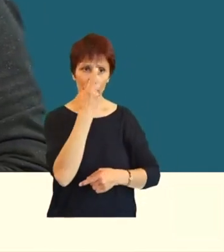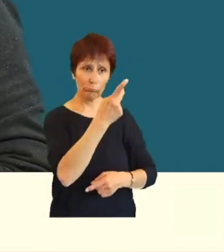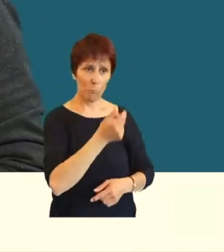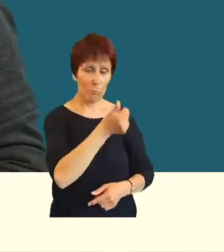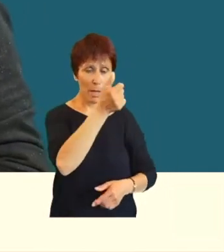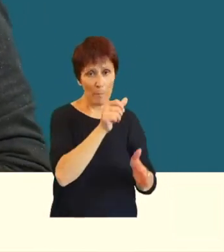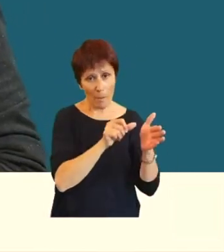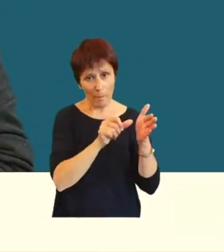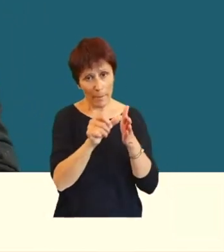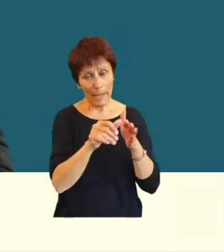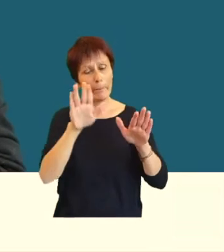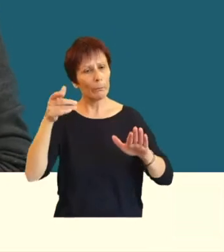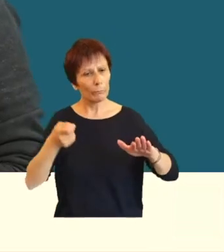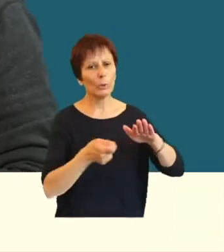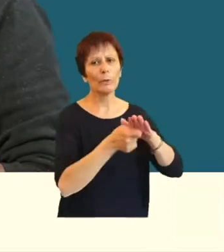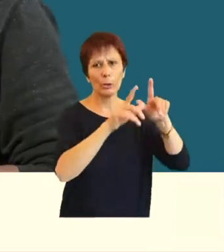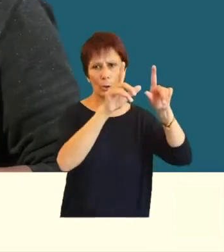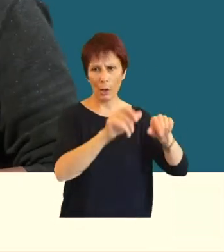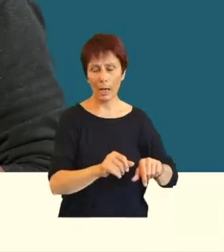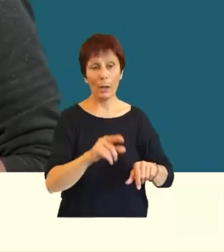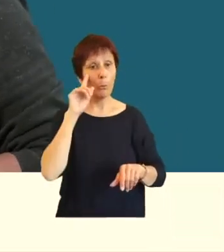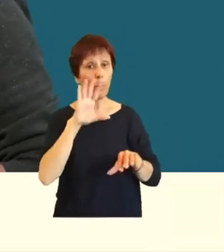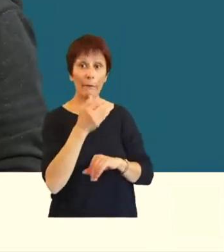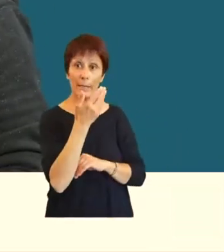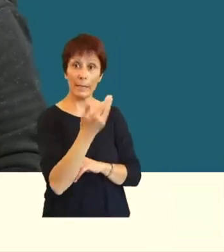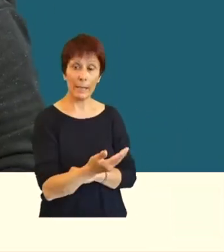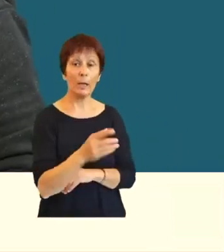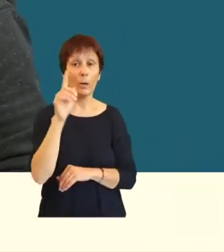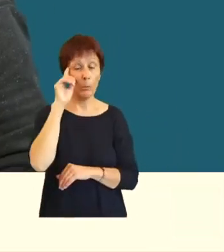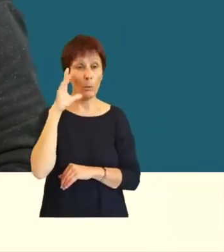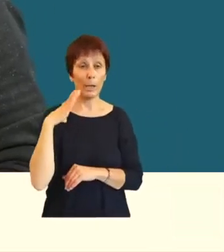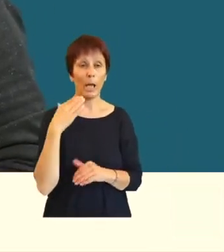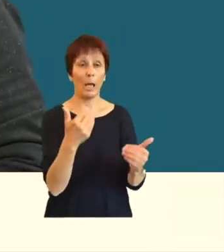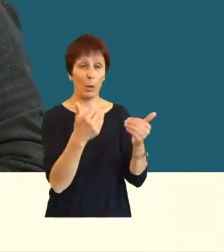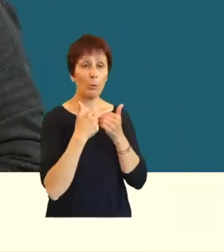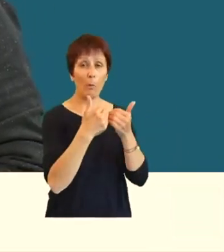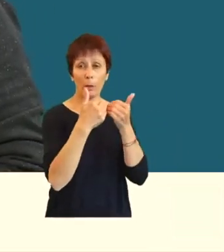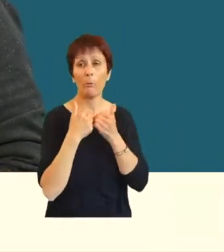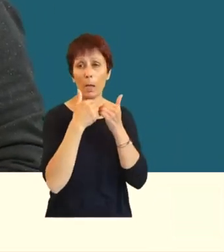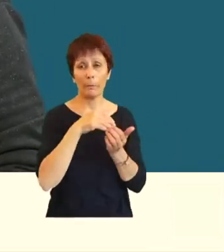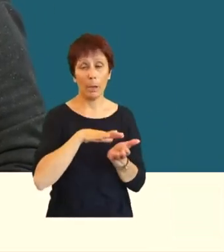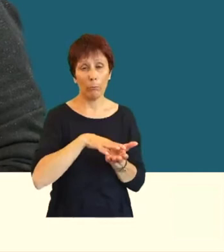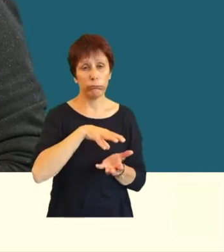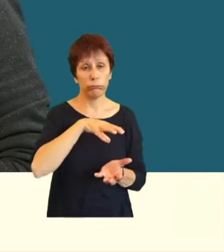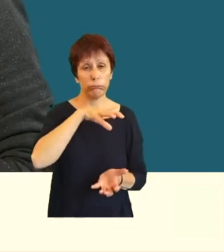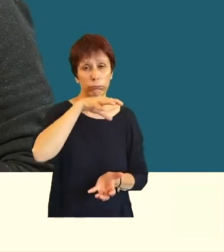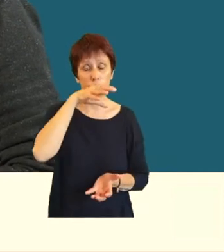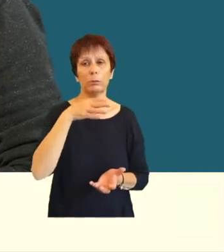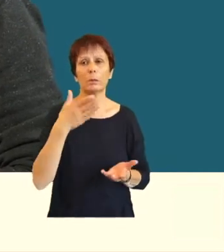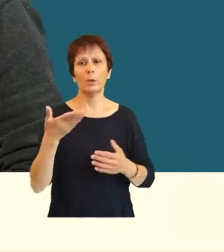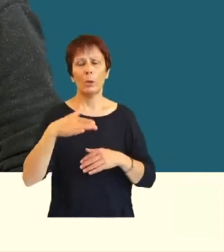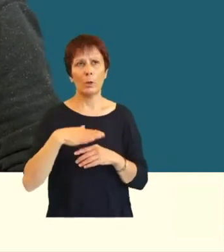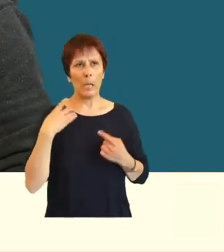que subventionnés. Donc, si nous faisons ça, c'est parce que, d'une part, il y a énormément de demandes sur les ravalements dans les campagnes en cours. On peut se